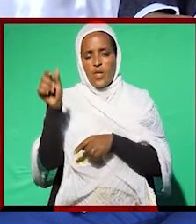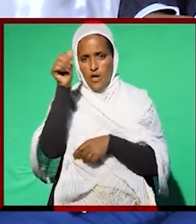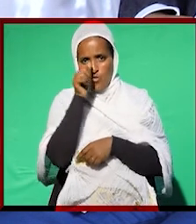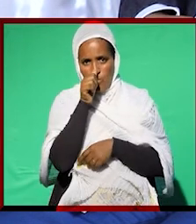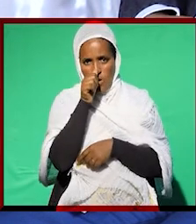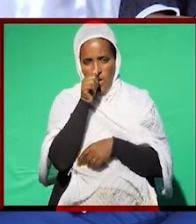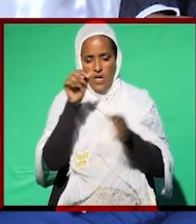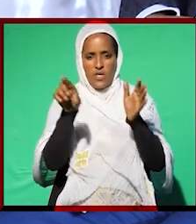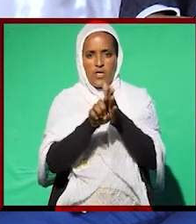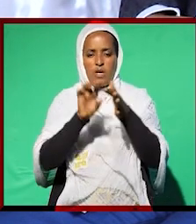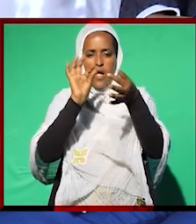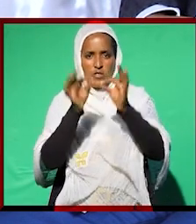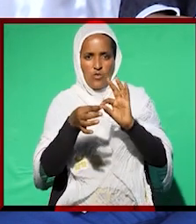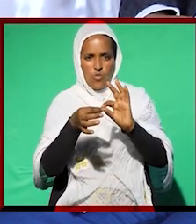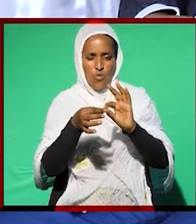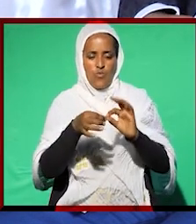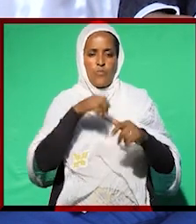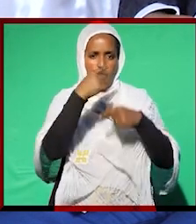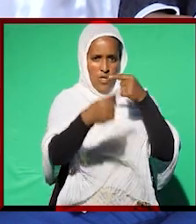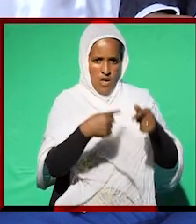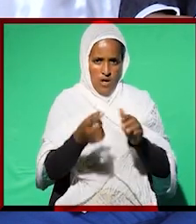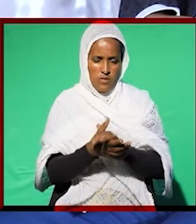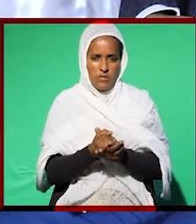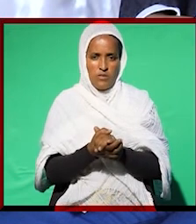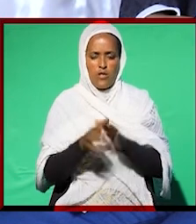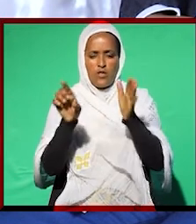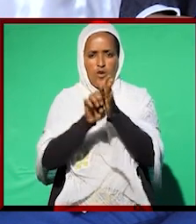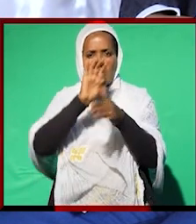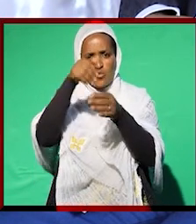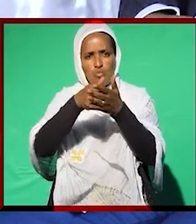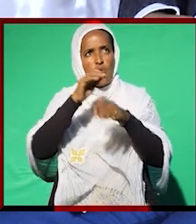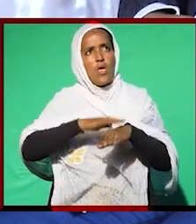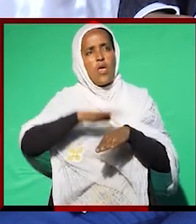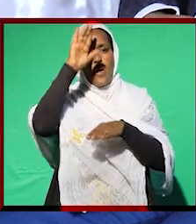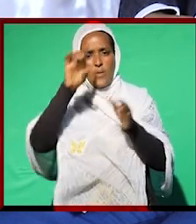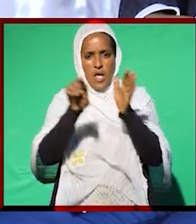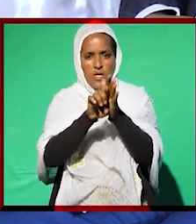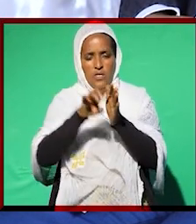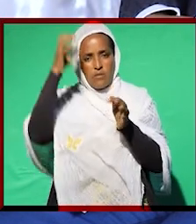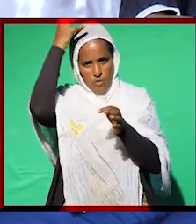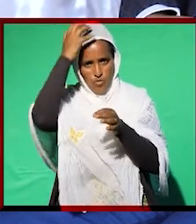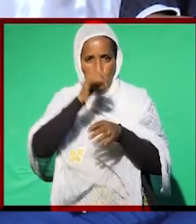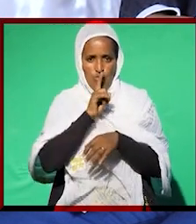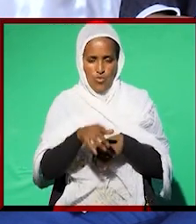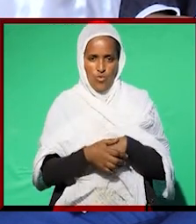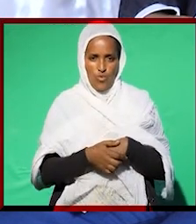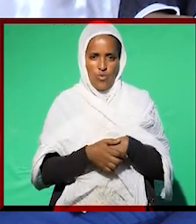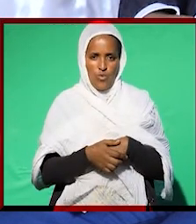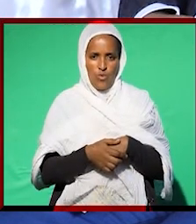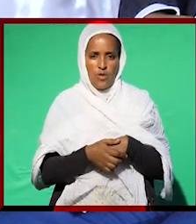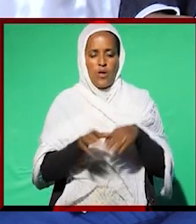እንደ ኢትዮጵያ የህግ አተረጓጎም ቢል የህጎች ሁሉ የበላይ ህግ ህገ መንግስቱ ነው።